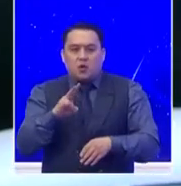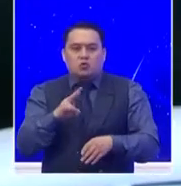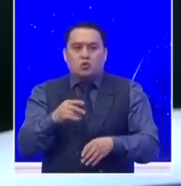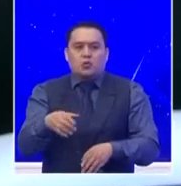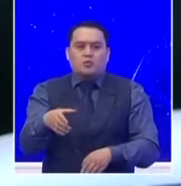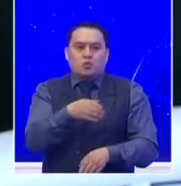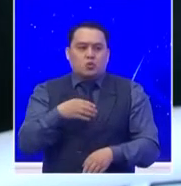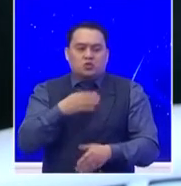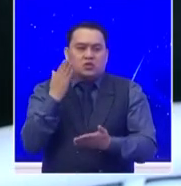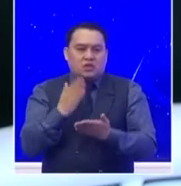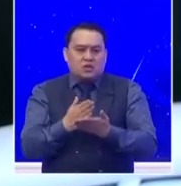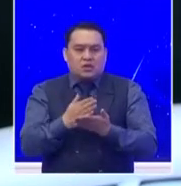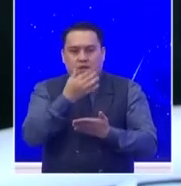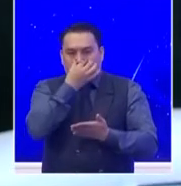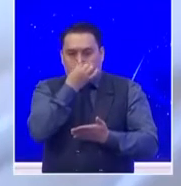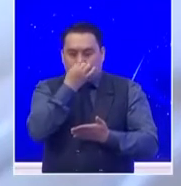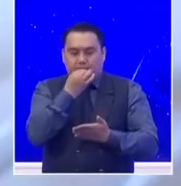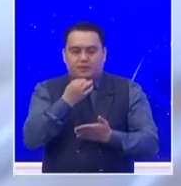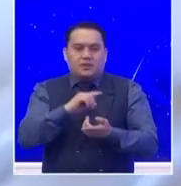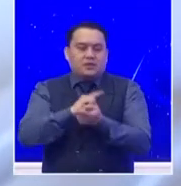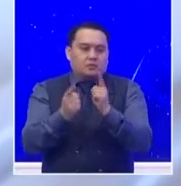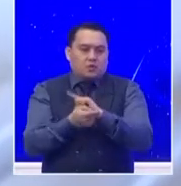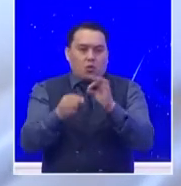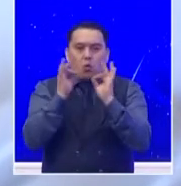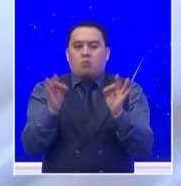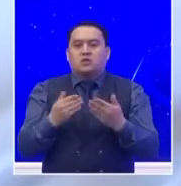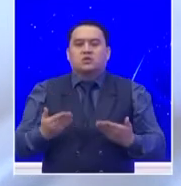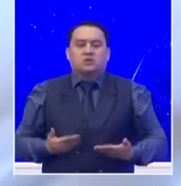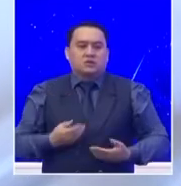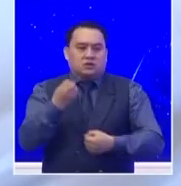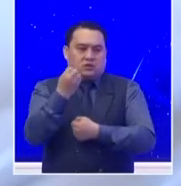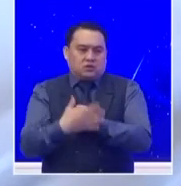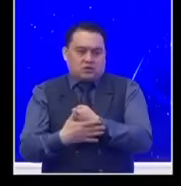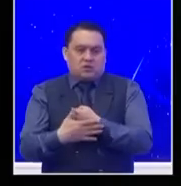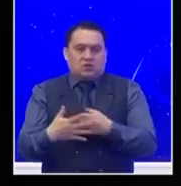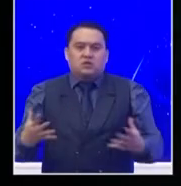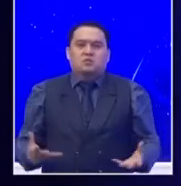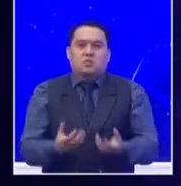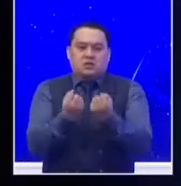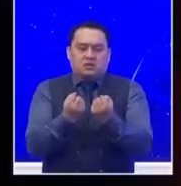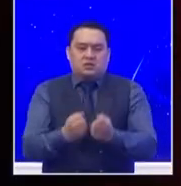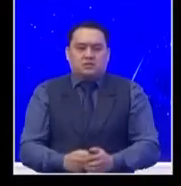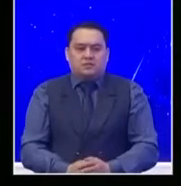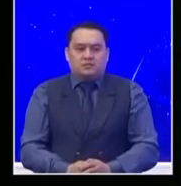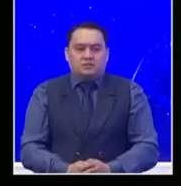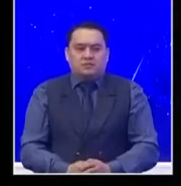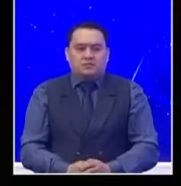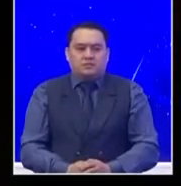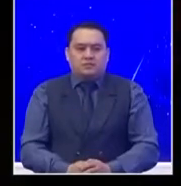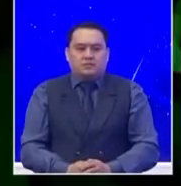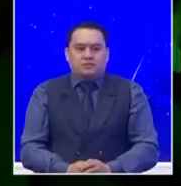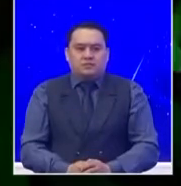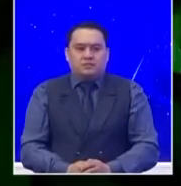людей тоже немало. Но когда человек стремится изменить свой образ жизни, то центр для них становится спасительным ковчегом. Евгения Присяжная,